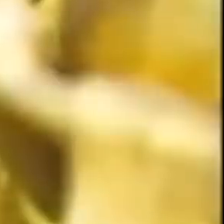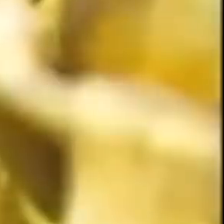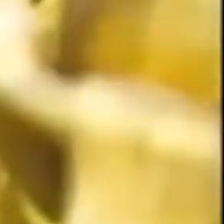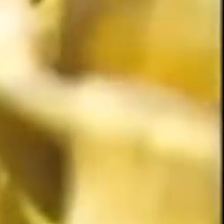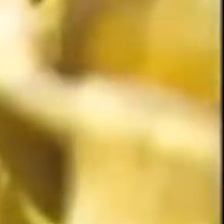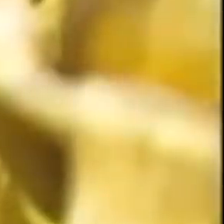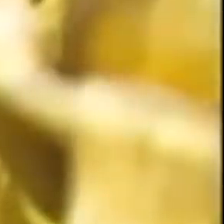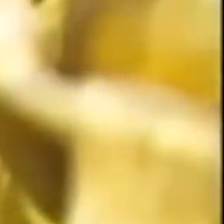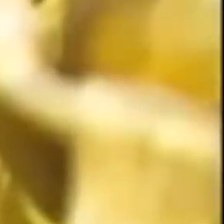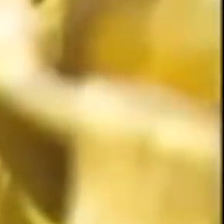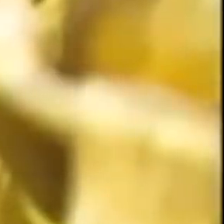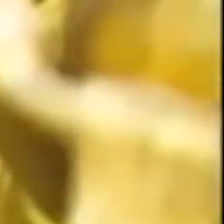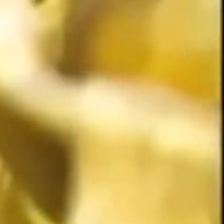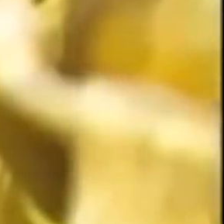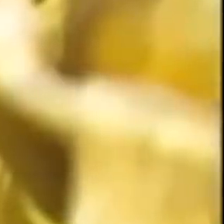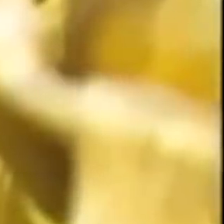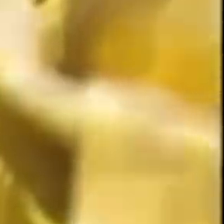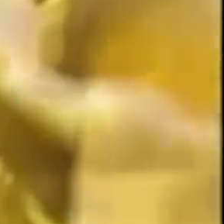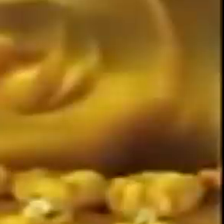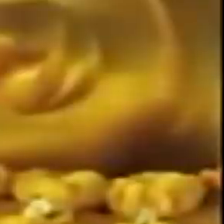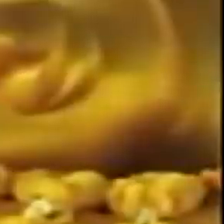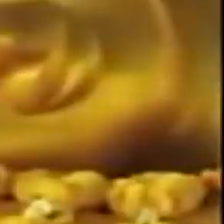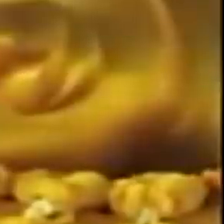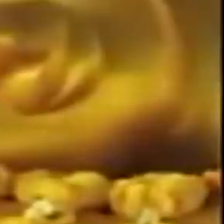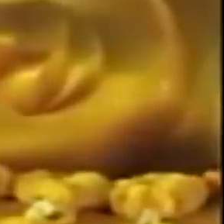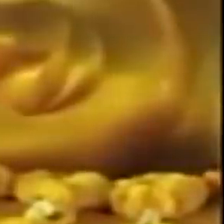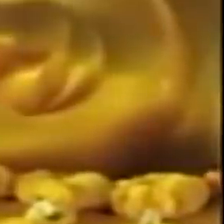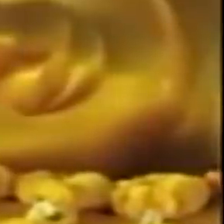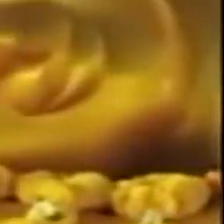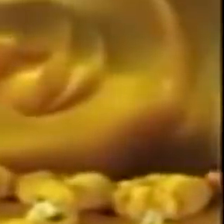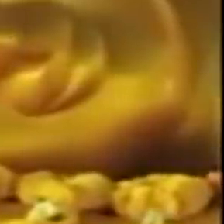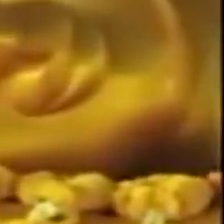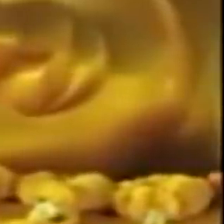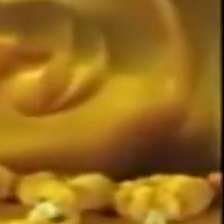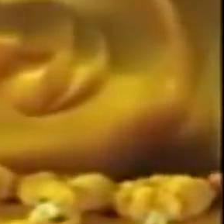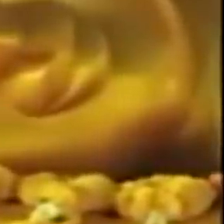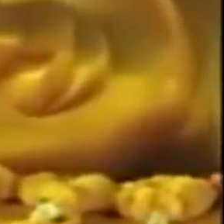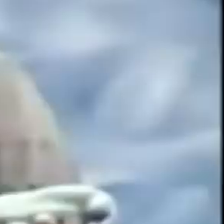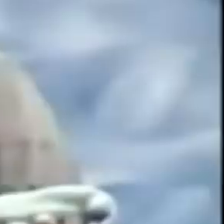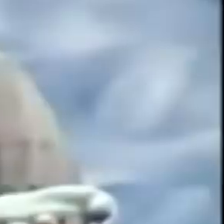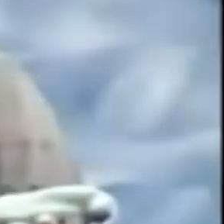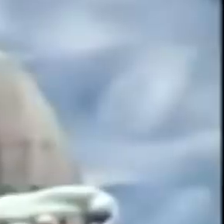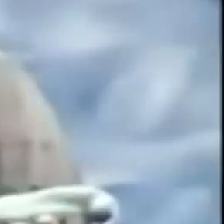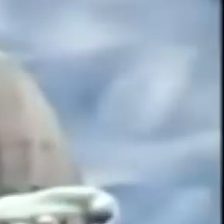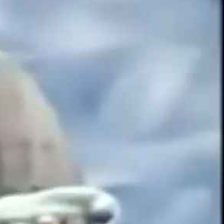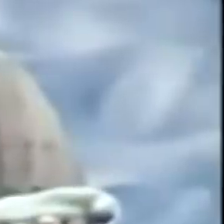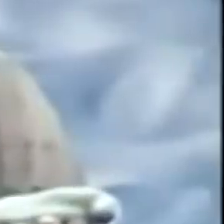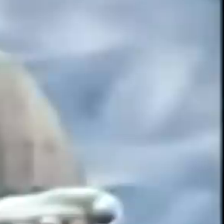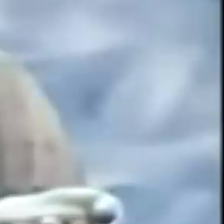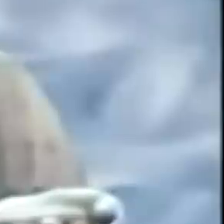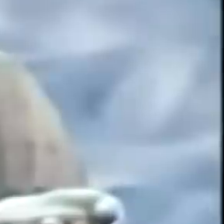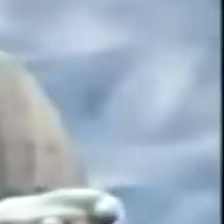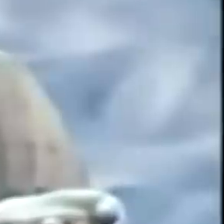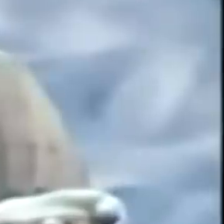এবারে মন্দিরে কোনো আয়োজন না করে ঘরে ঘরে বসেই সবাই বিশ্বশান্তি কামনায় প্রার্থনা করছেন। দিনটি উপলক্ষে পৃথক বাণীতে বৌদ্ধ